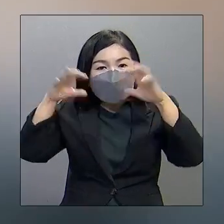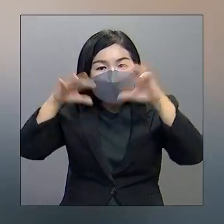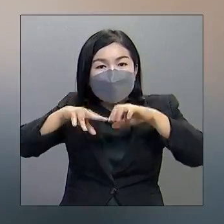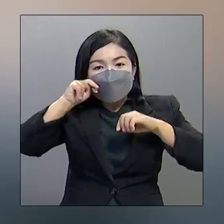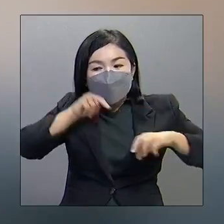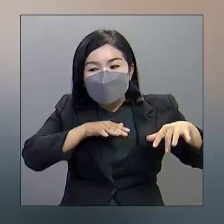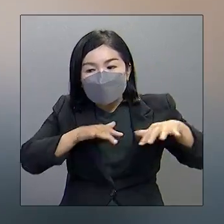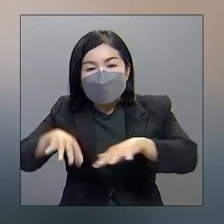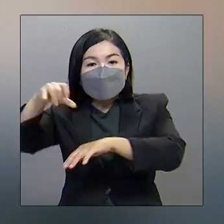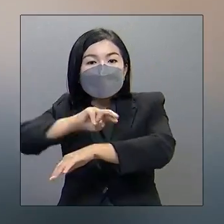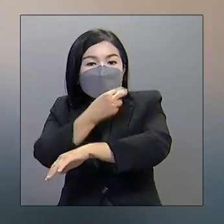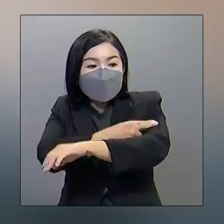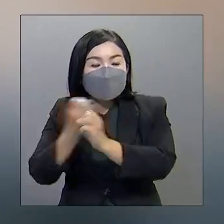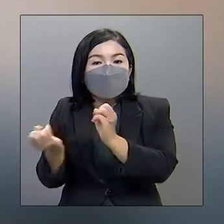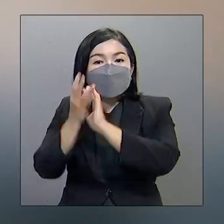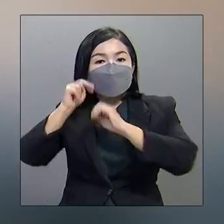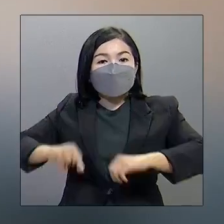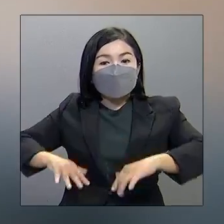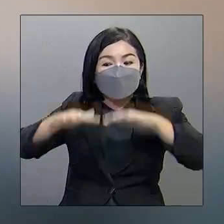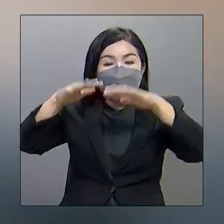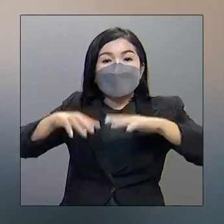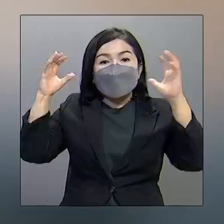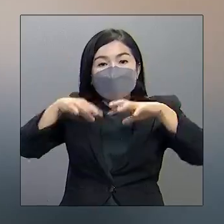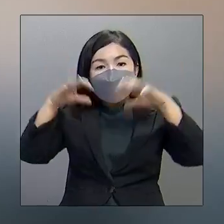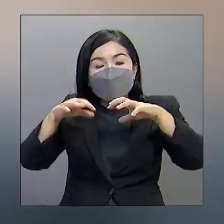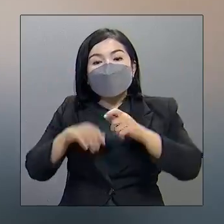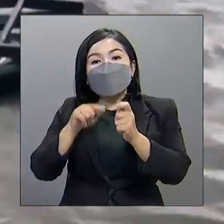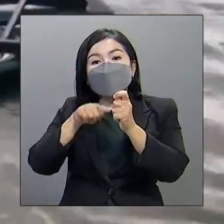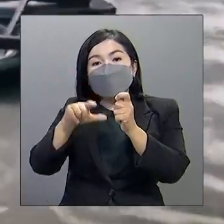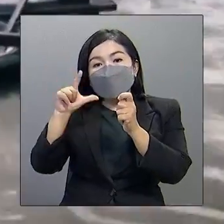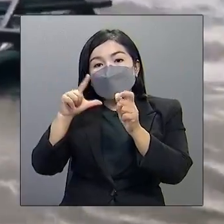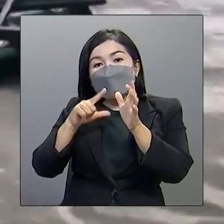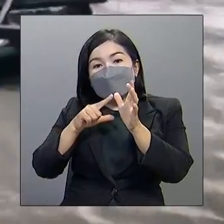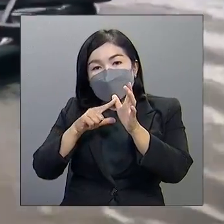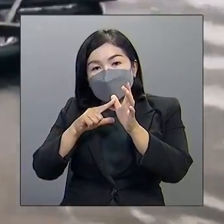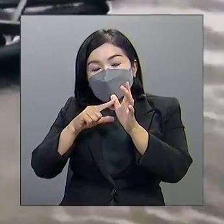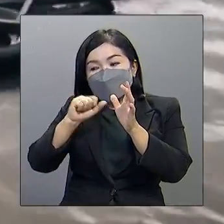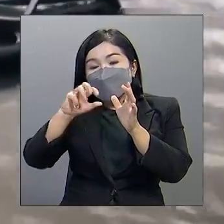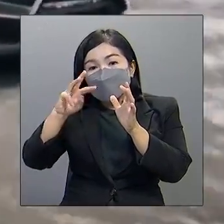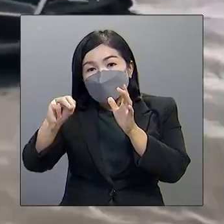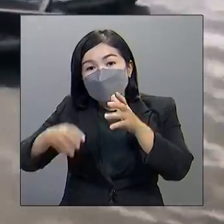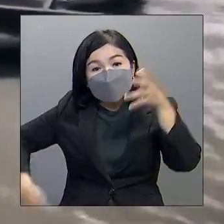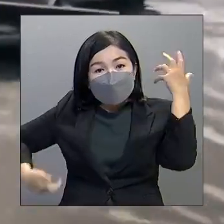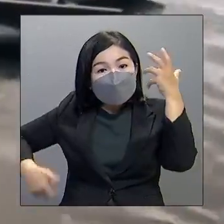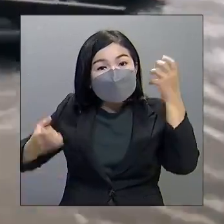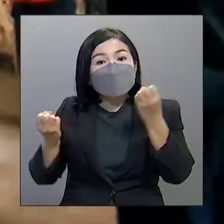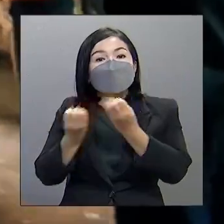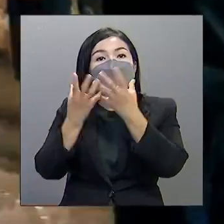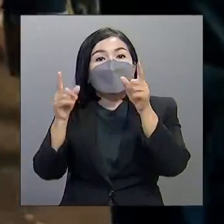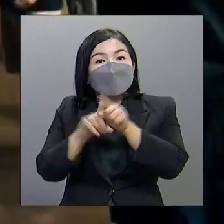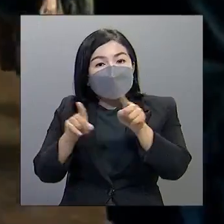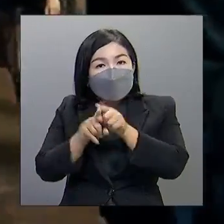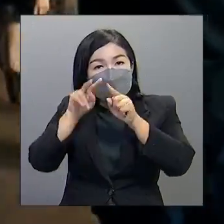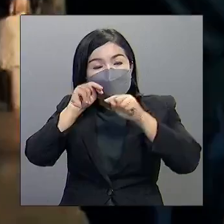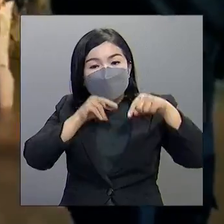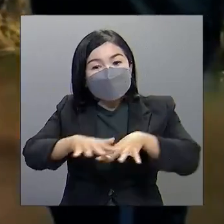ปท่วมโรงพยาบาลบำเหน็จนรงค์ฝนตกหนักมาที่อำเภอลำสนธินะครับของลพบุรีน้ำตรงนี้ผ่านอำเภอลำสนธิทำให้เกิดน้